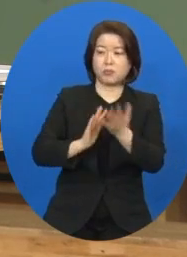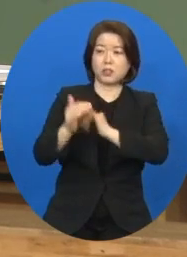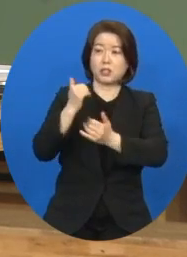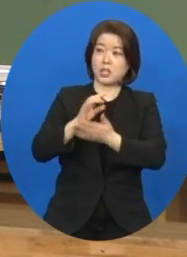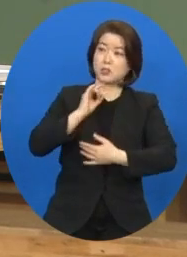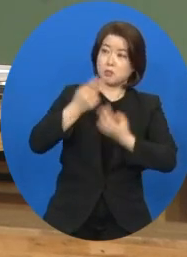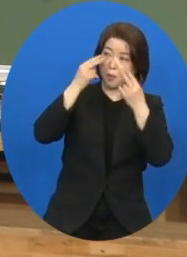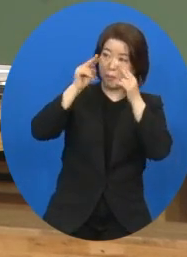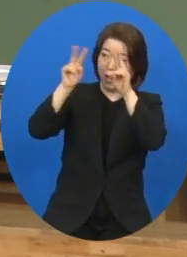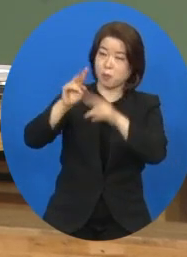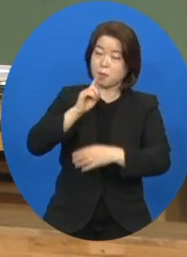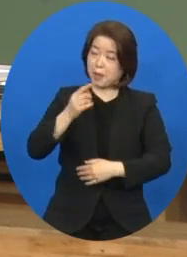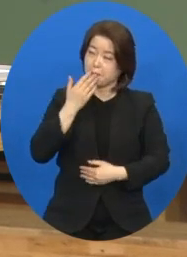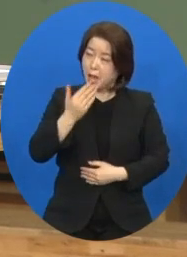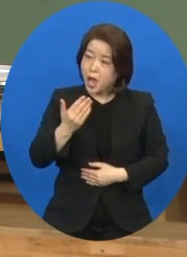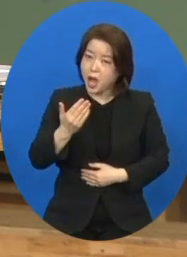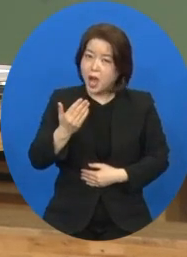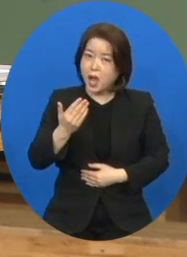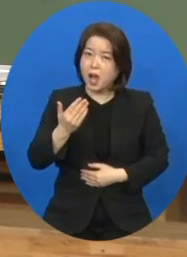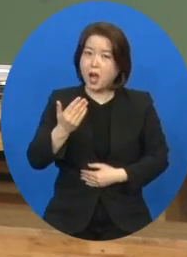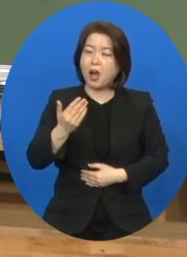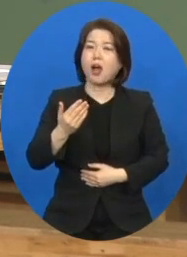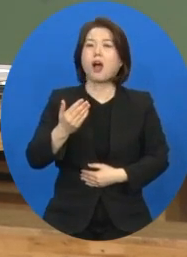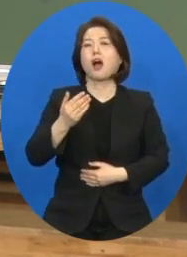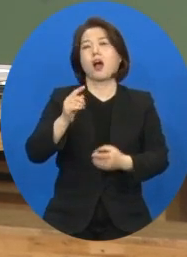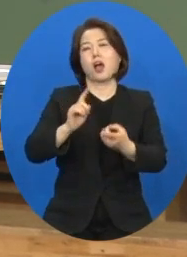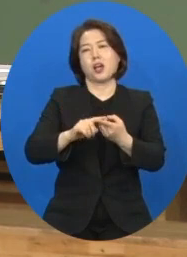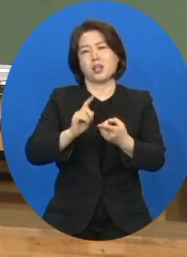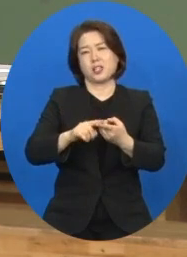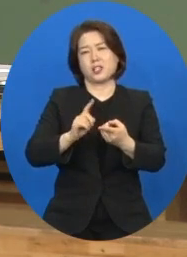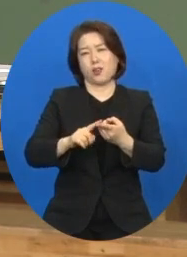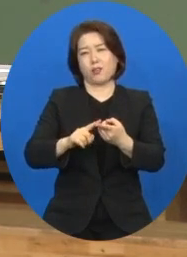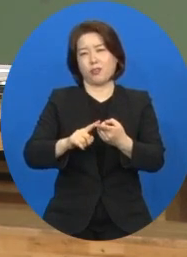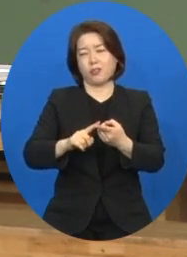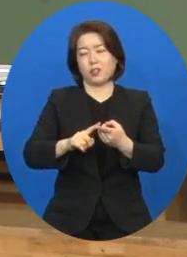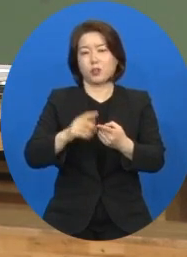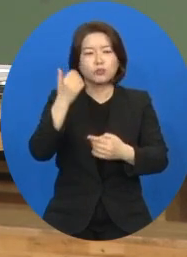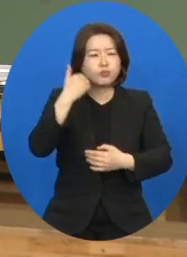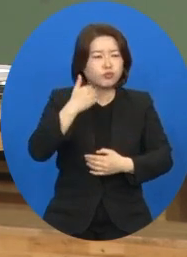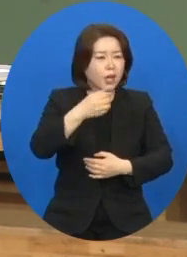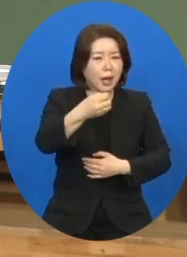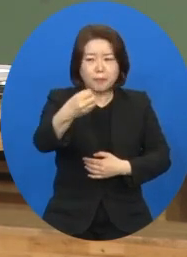말이 나오겠냐, 뭐 이런 뜻인 것 같습니다.